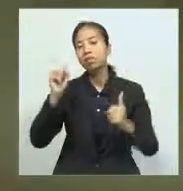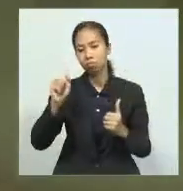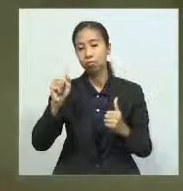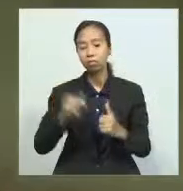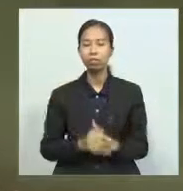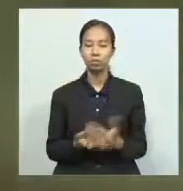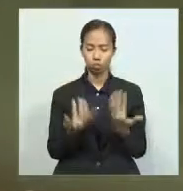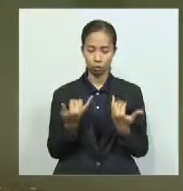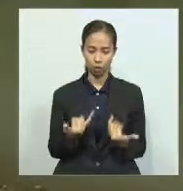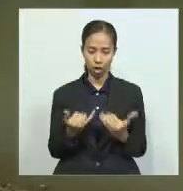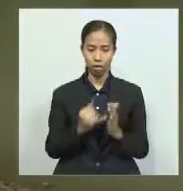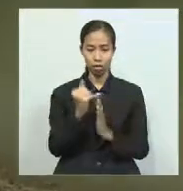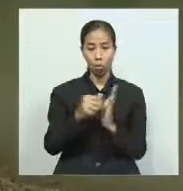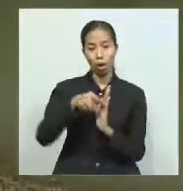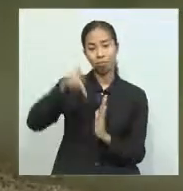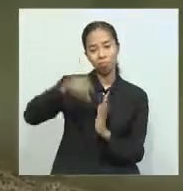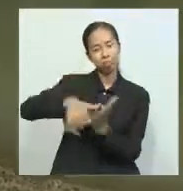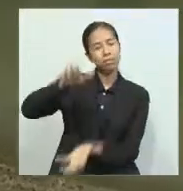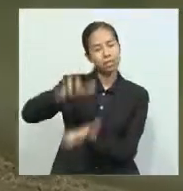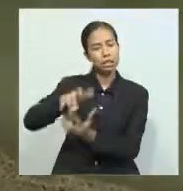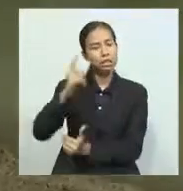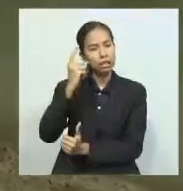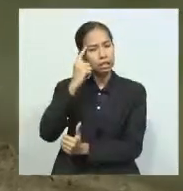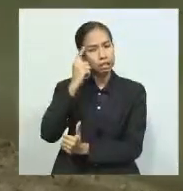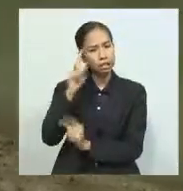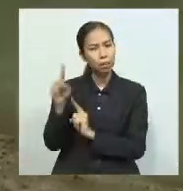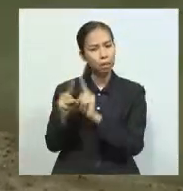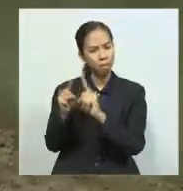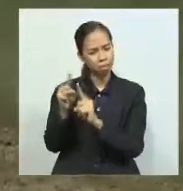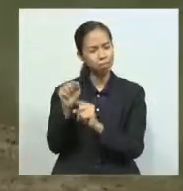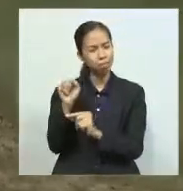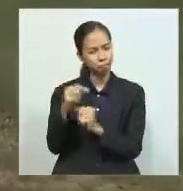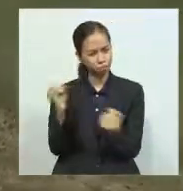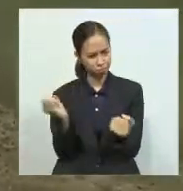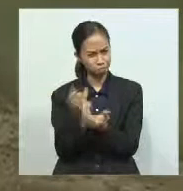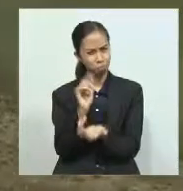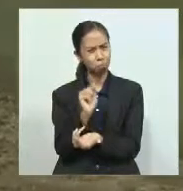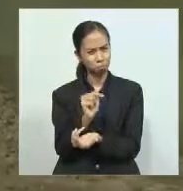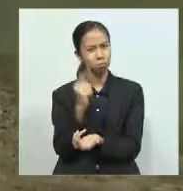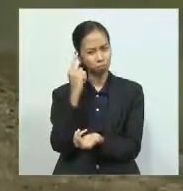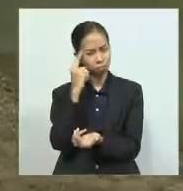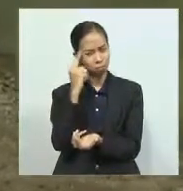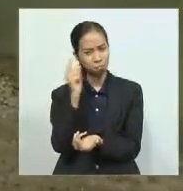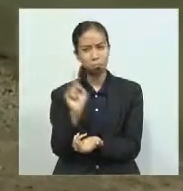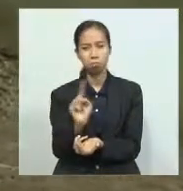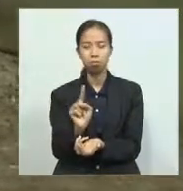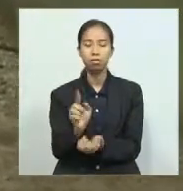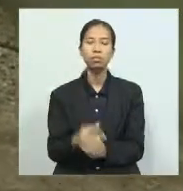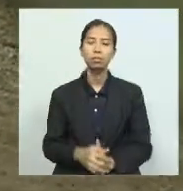างชลประทานจังหวัดพิจิตรก็ประเมินแล้วนะครับว่าเอลนิโญที่จะส่งผลกระทบกับที่นี่ก็จะทำให้เกิดภาว